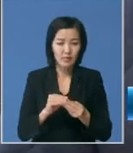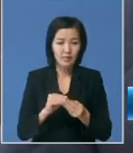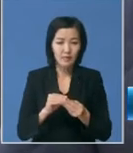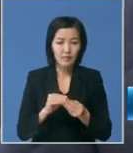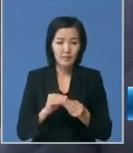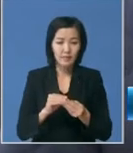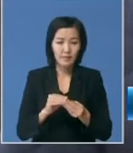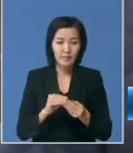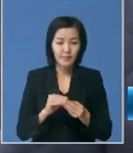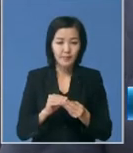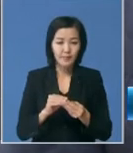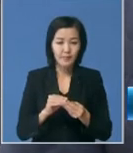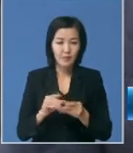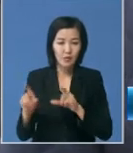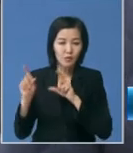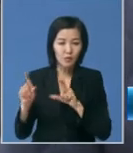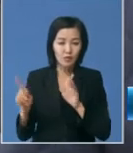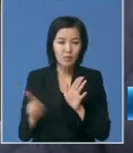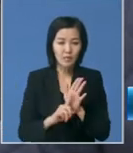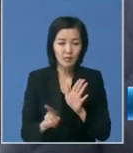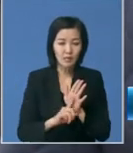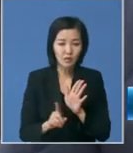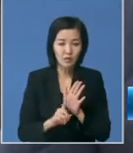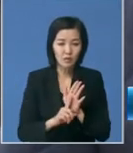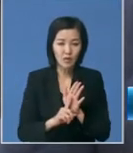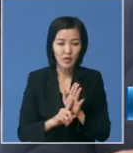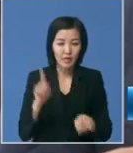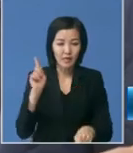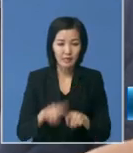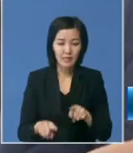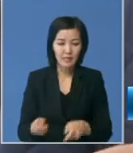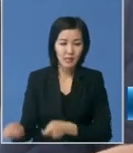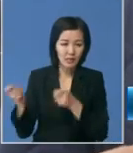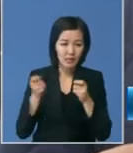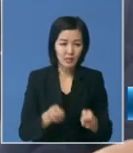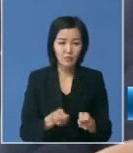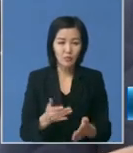Осының бәрі атап айтқанда, бұл жүк тасымалдаушыға, жүктің тез жеткізілуіне үлкен